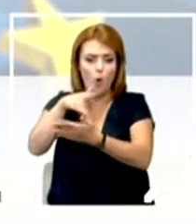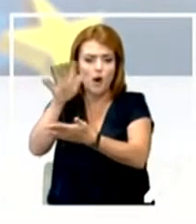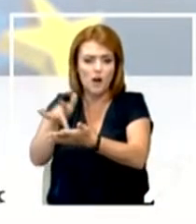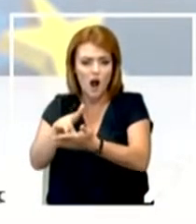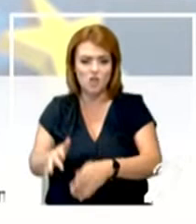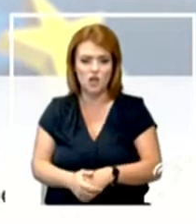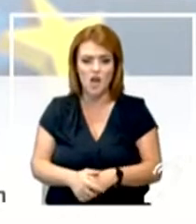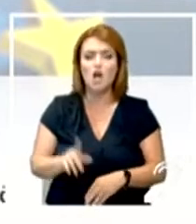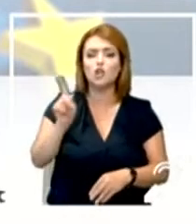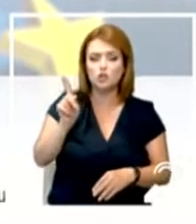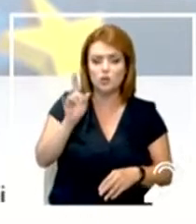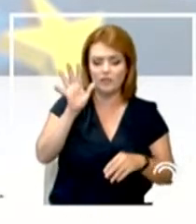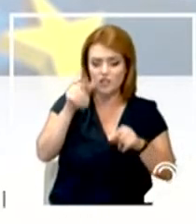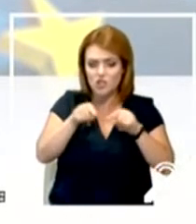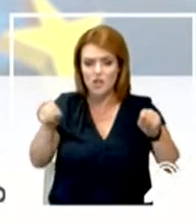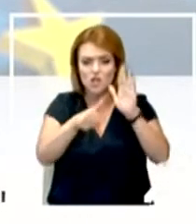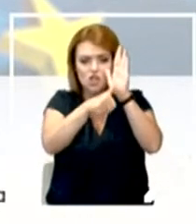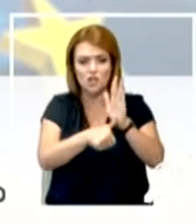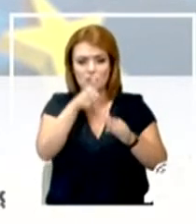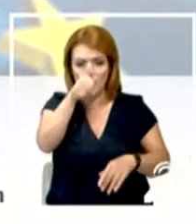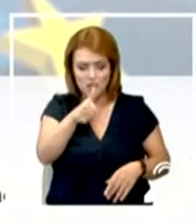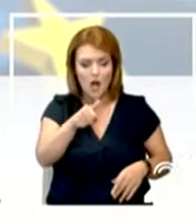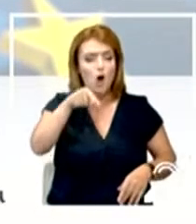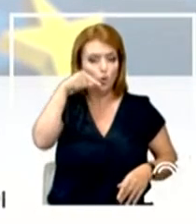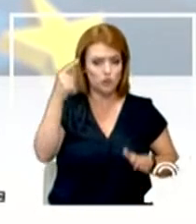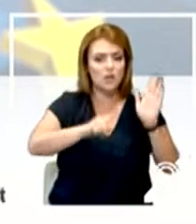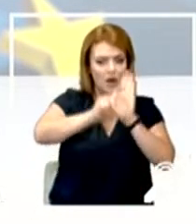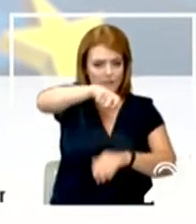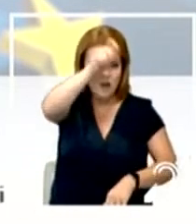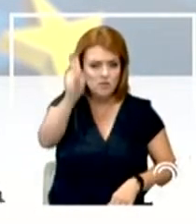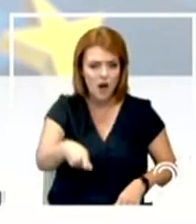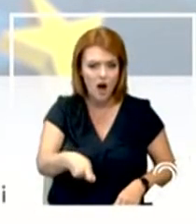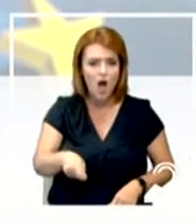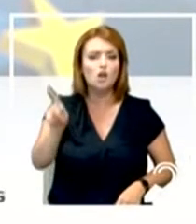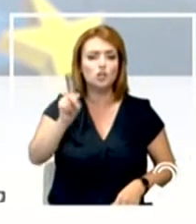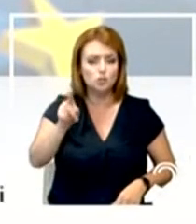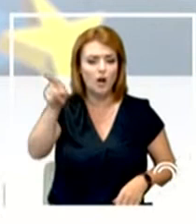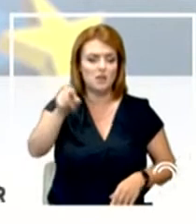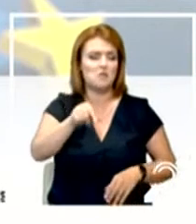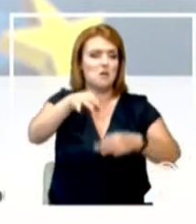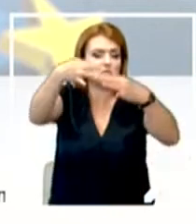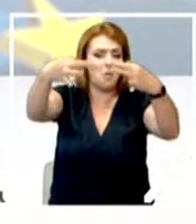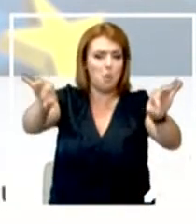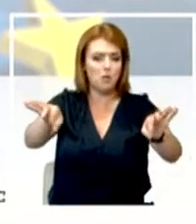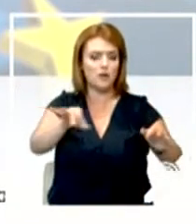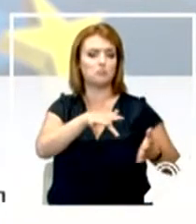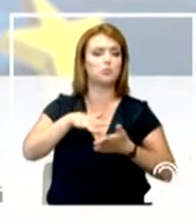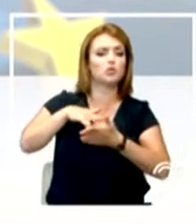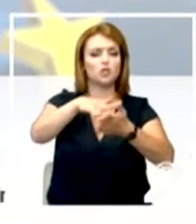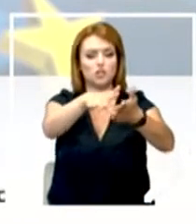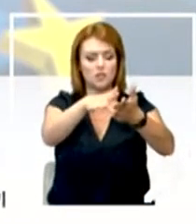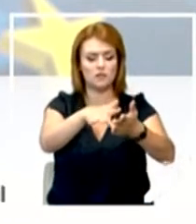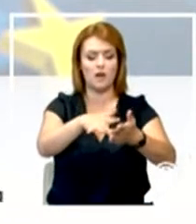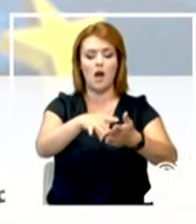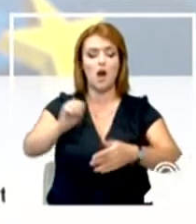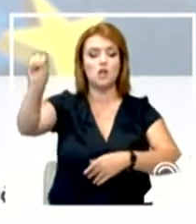în vacanțe în Uniunea Europeană. De aceea susținem ferm înăsprirea sancțiunilor și extinderea lor către un număr cât mai